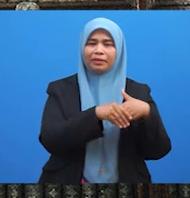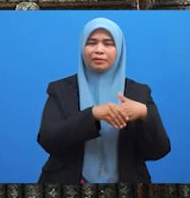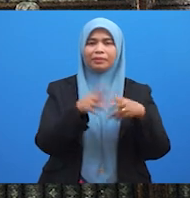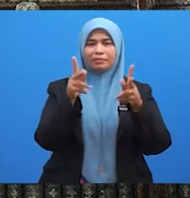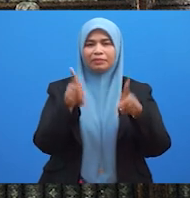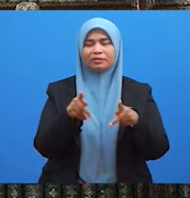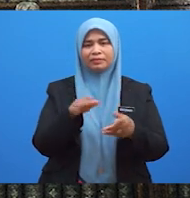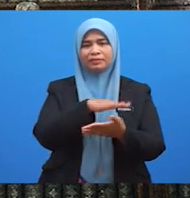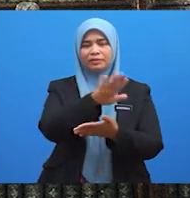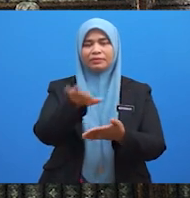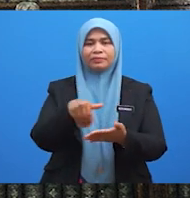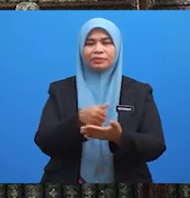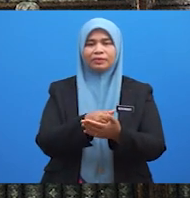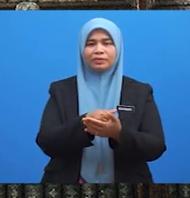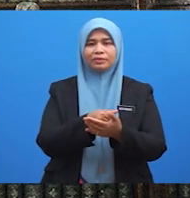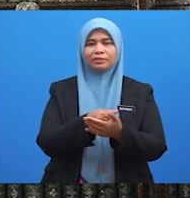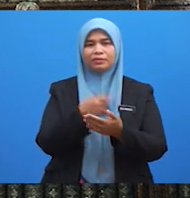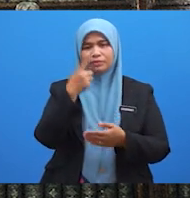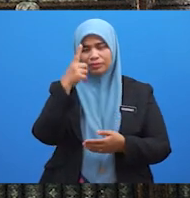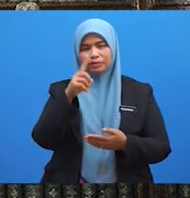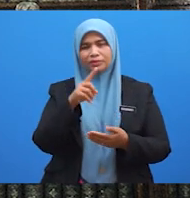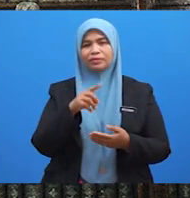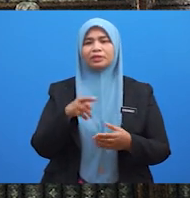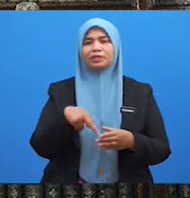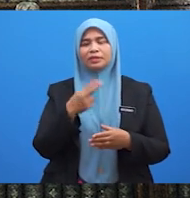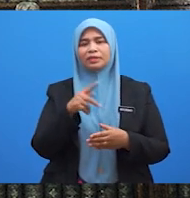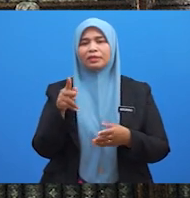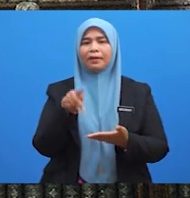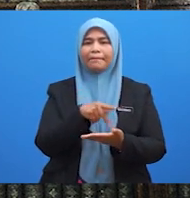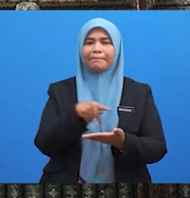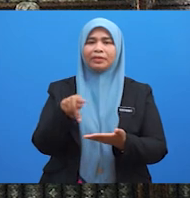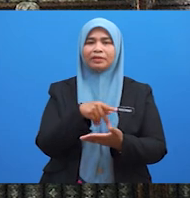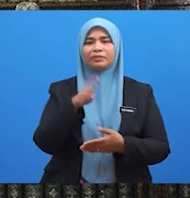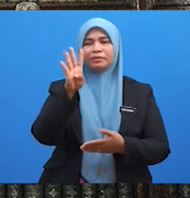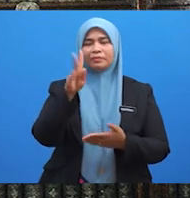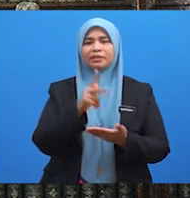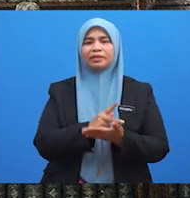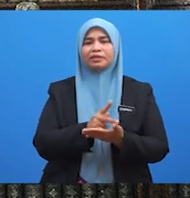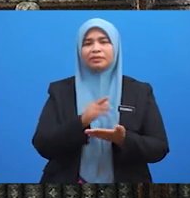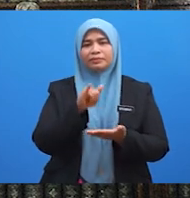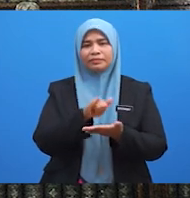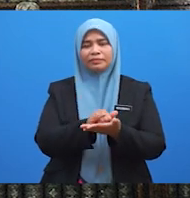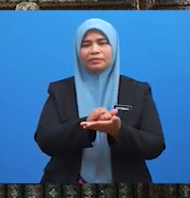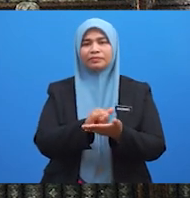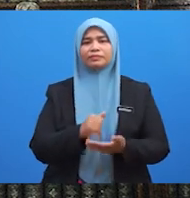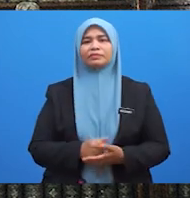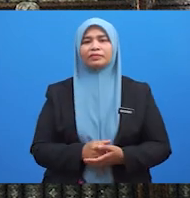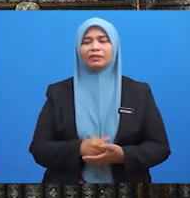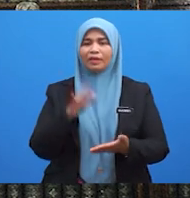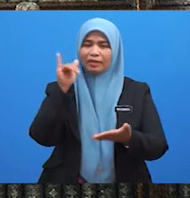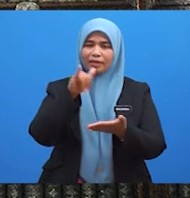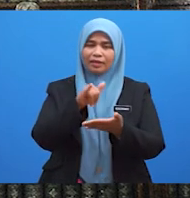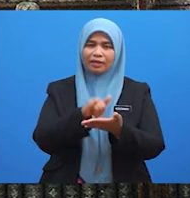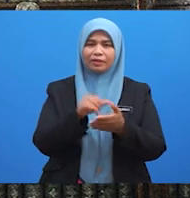pelajar semua dalam menghasilkan pantun empat kerat itu. Yakin